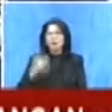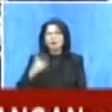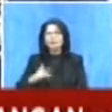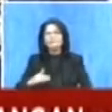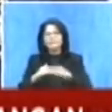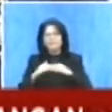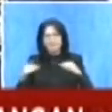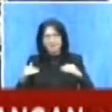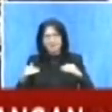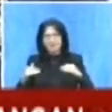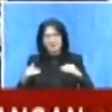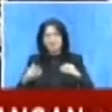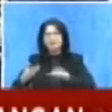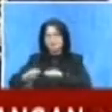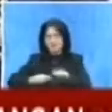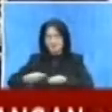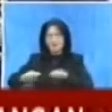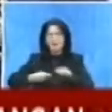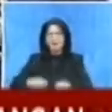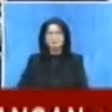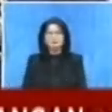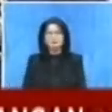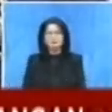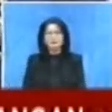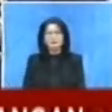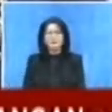terkendali. Hadirin yang saya muliakan,